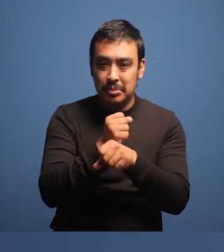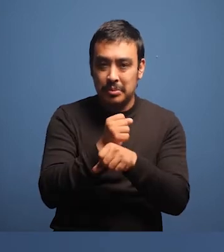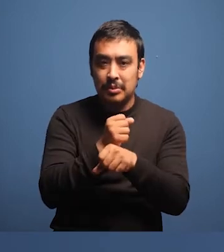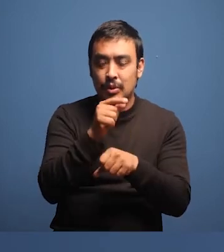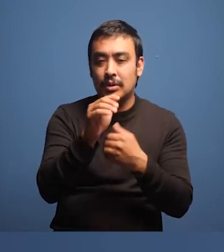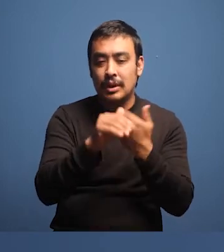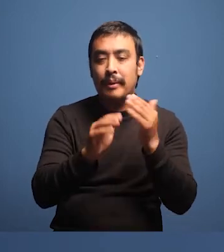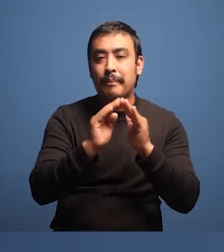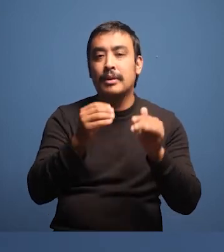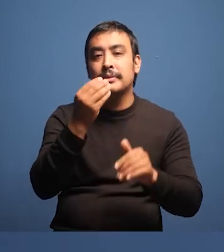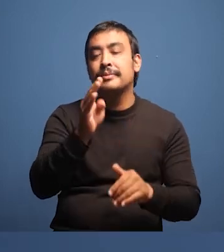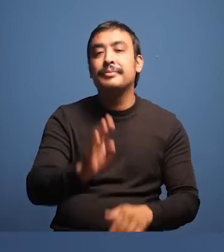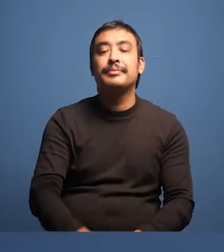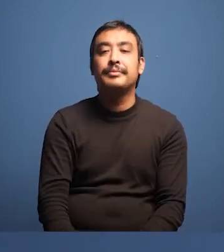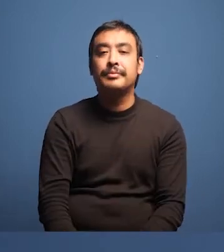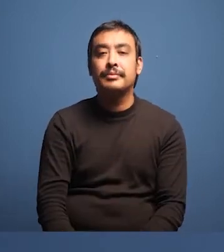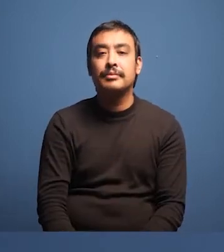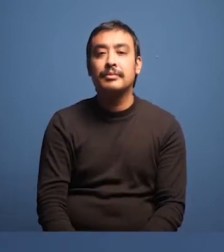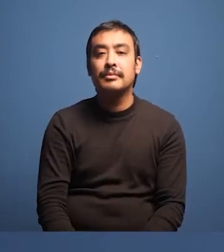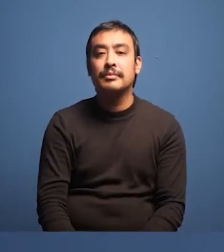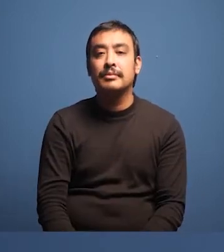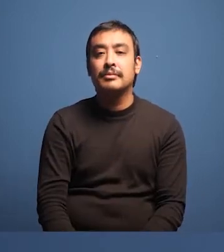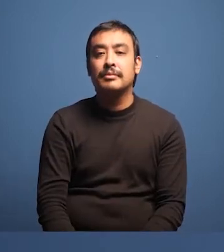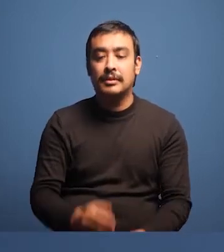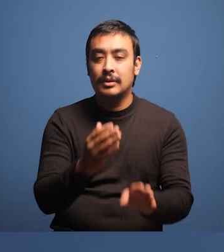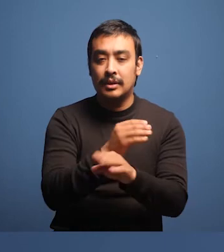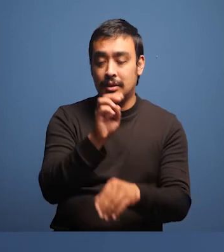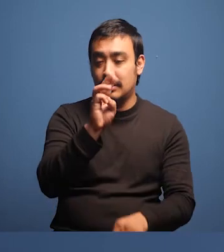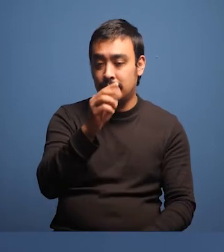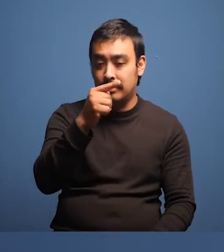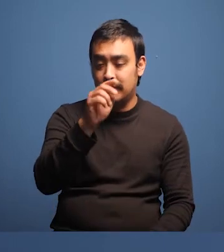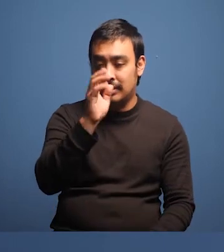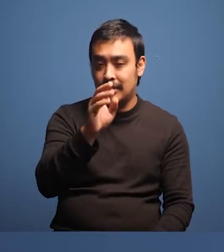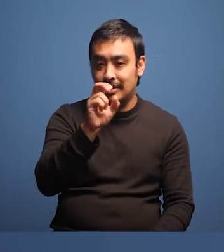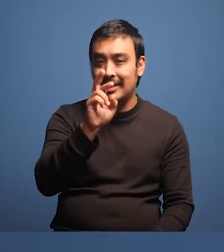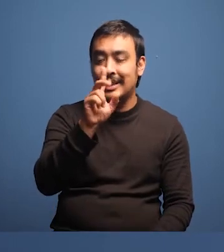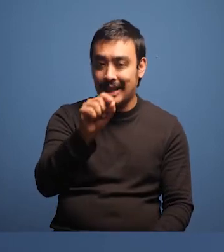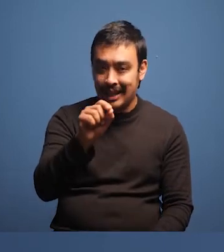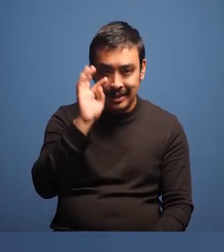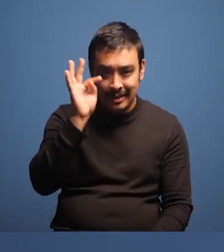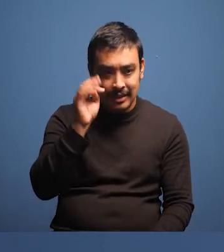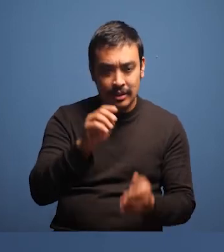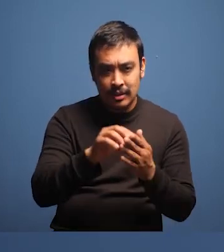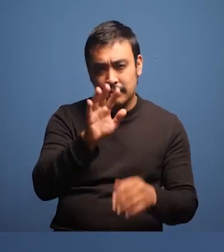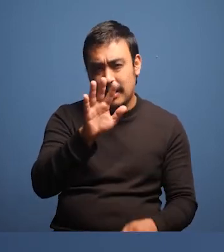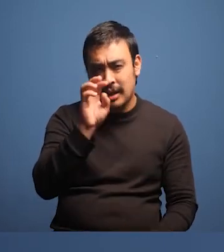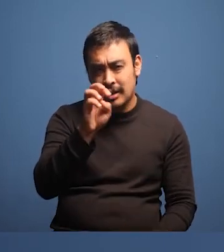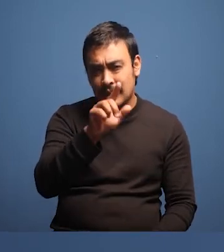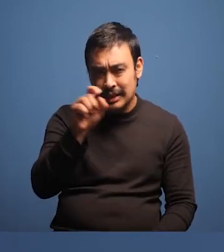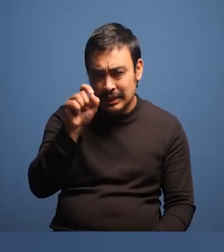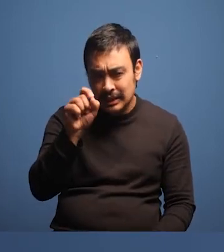चाहिँ डिफ्रेन्ट नै हुने गर्छ यसको चाहिँ। सो अघि मन्दिराजीले भनि नै सक्नुभयो, तथ्याङ्क अनुसार चाहिँ अराउन्ड 5700